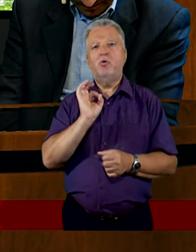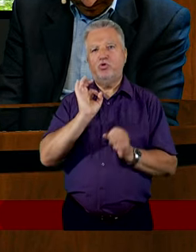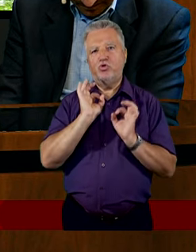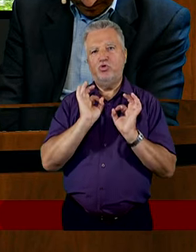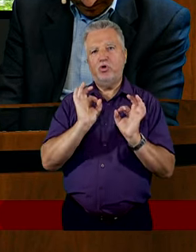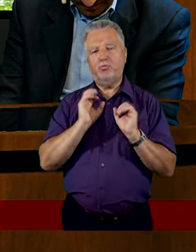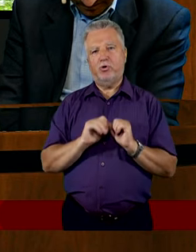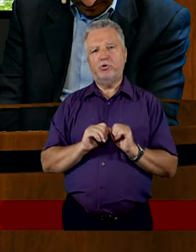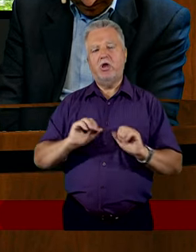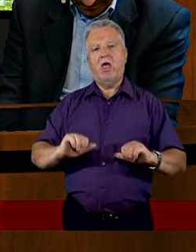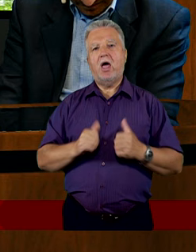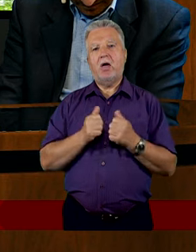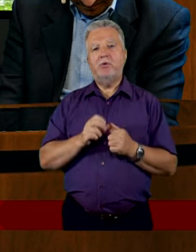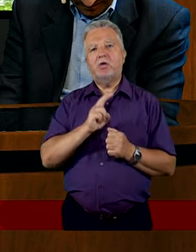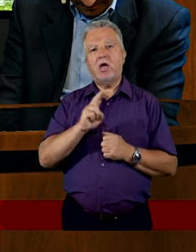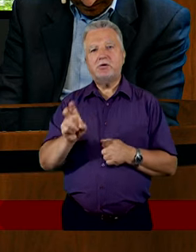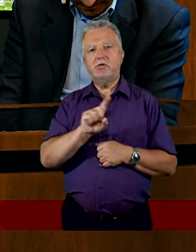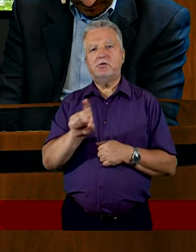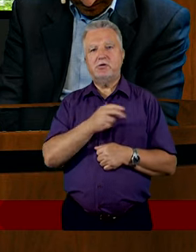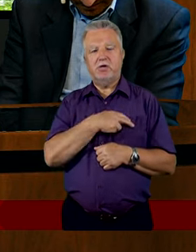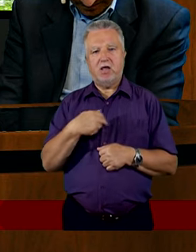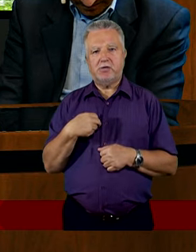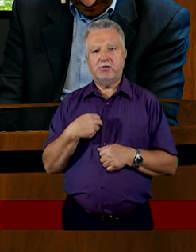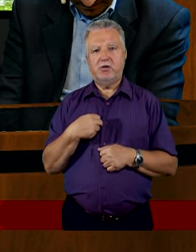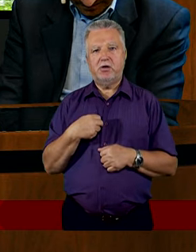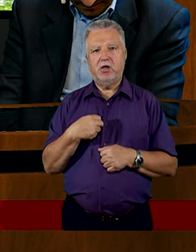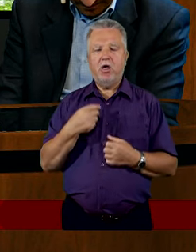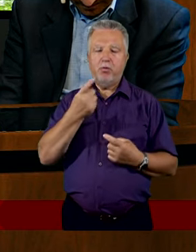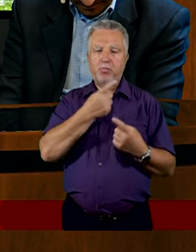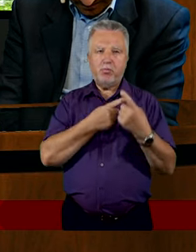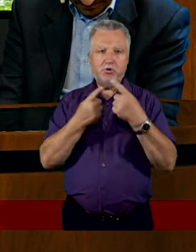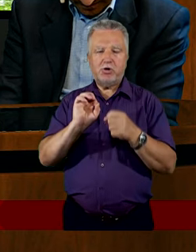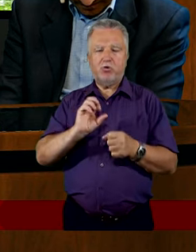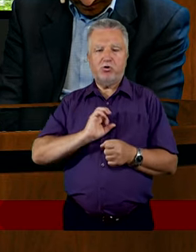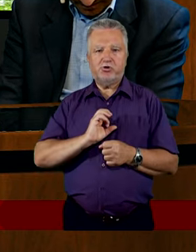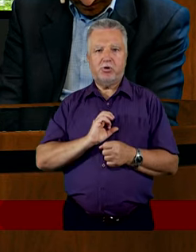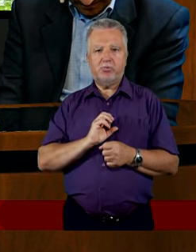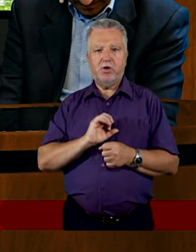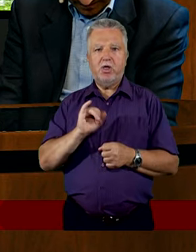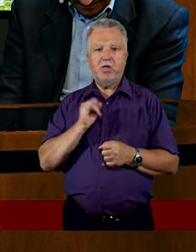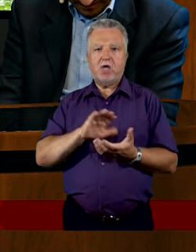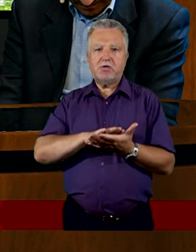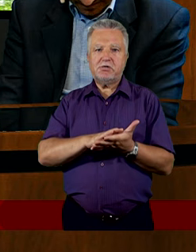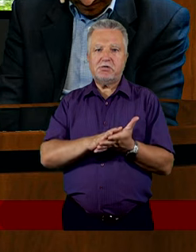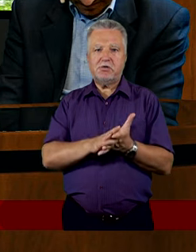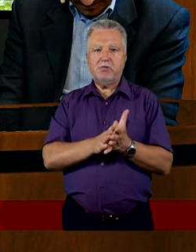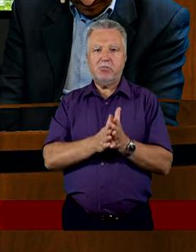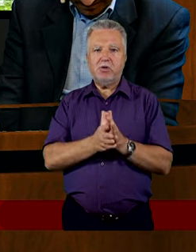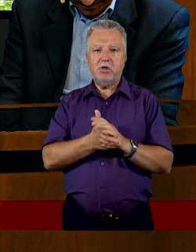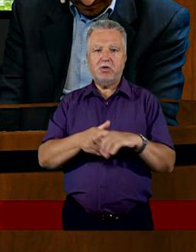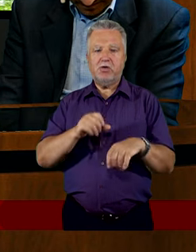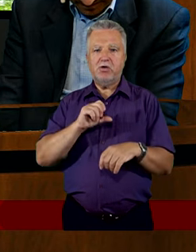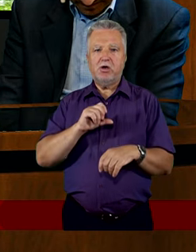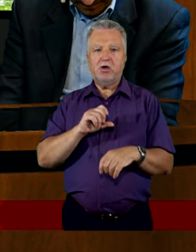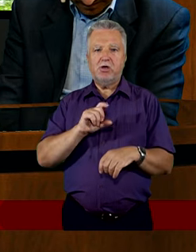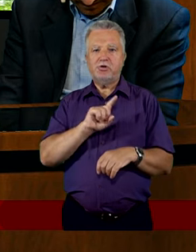dobroć, ale też, żeby każdy z nas zastanowił się, jak zmienić